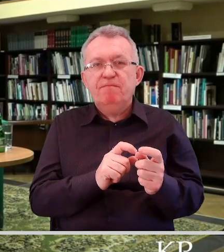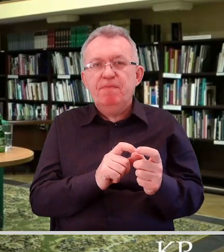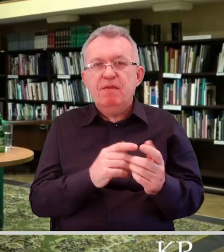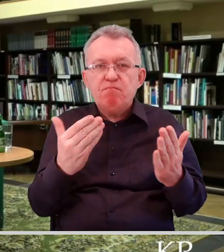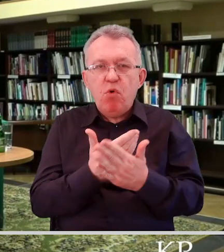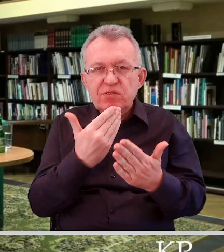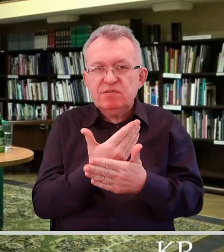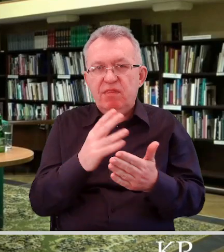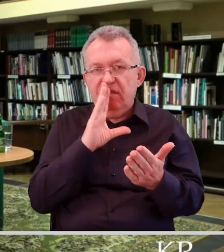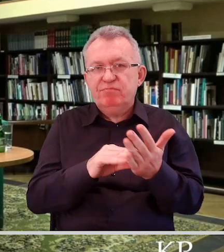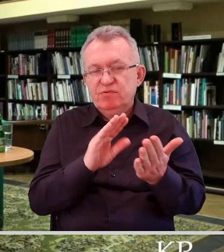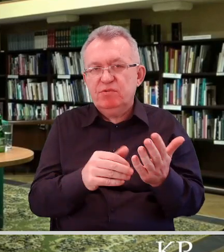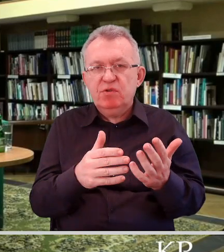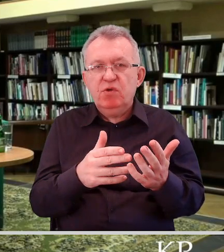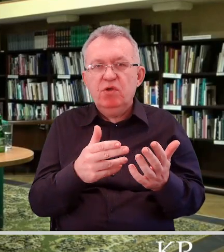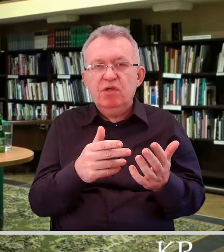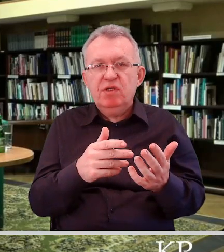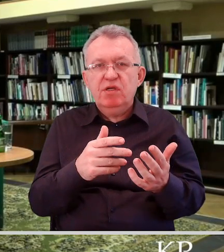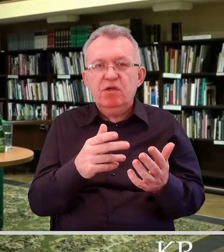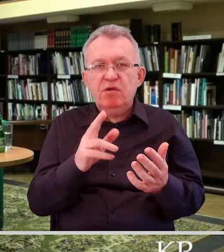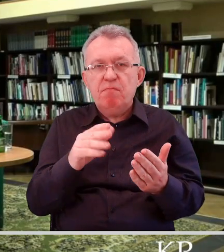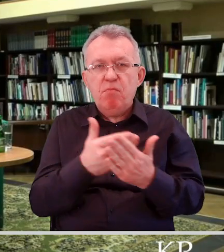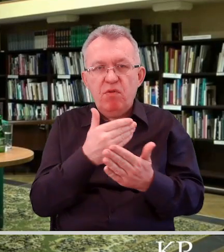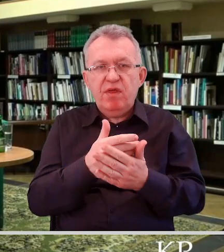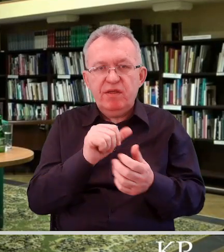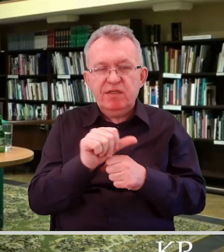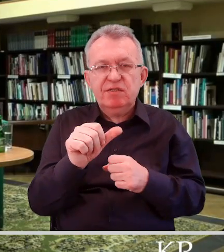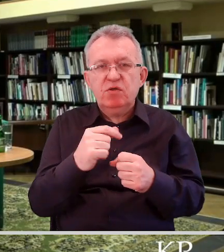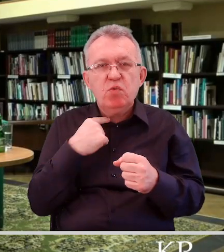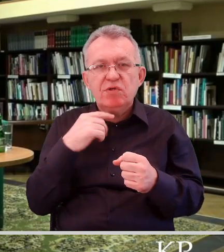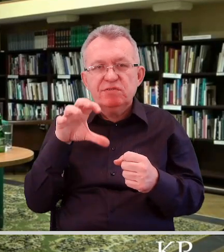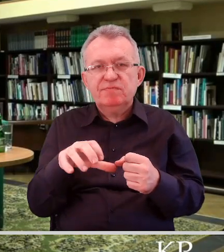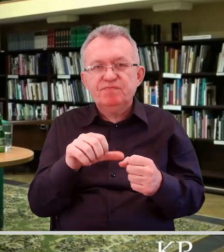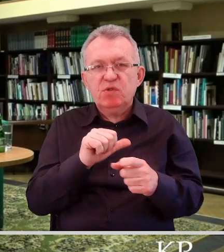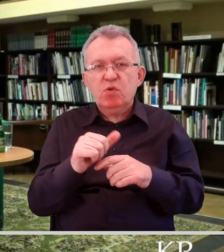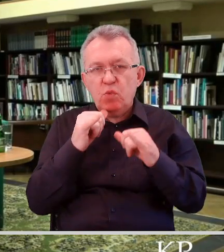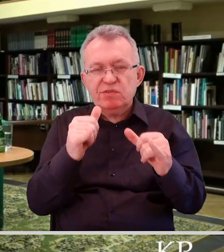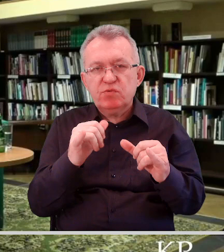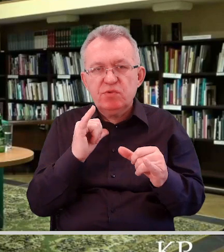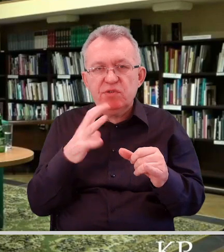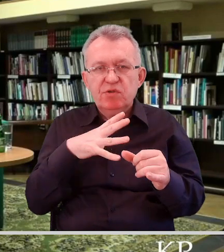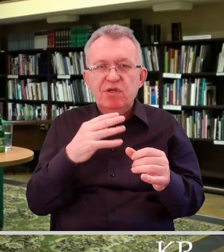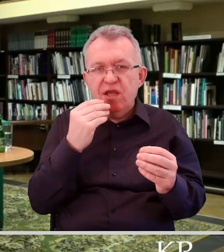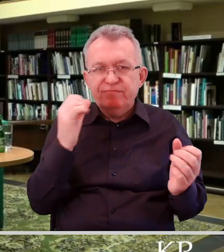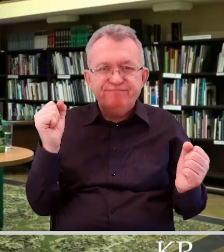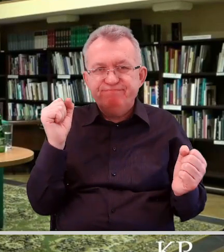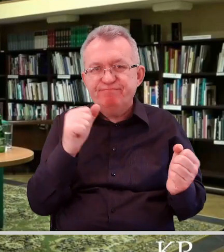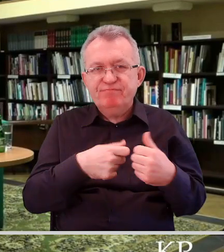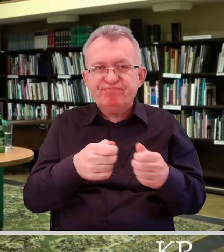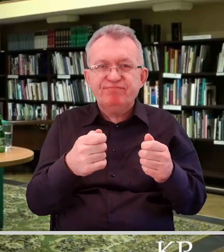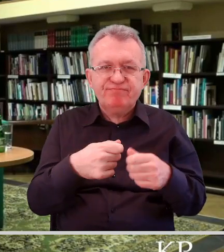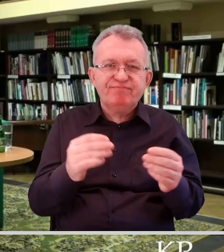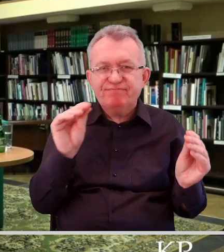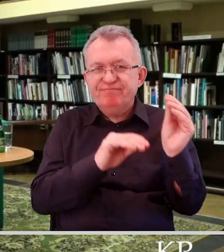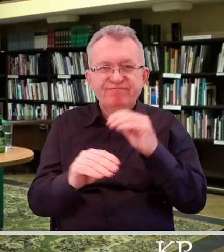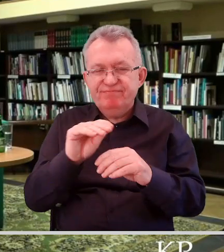modzie na przykład, która zresztą w kręgu samej mody się tam pojawiają takie głosy, no tylko to są takie głosy, które się nawzajem tam zżerają i sprzedają,